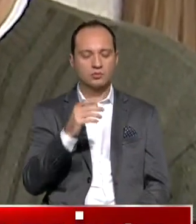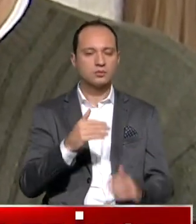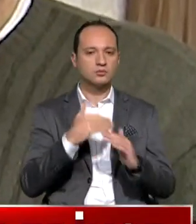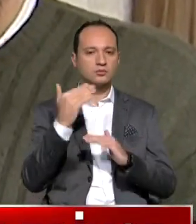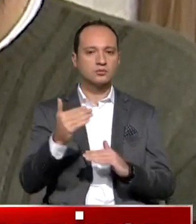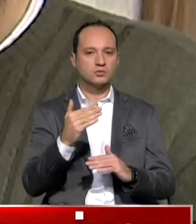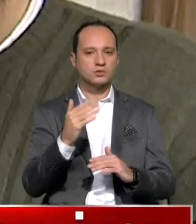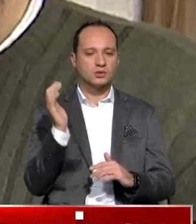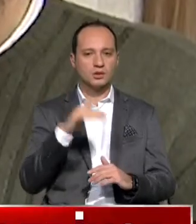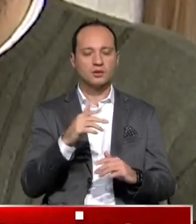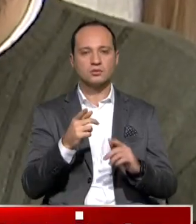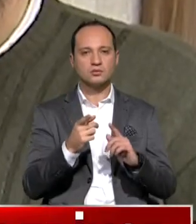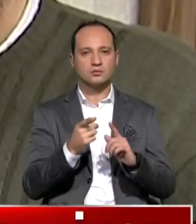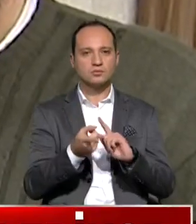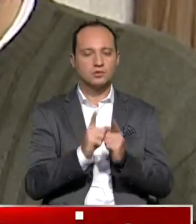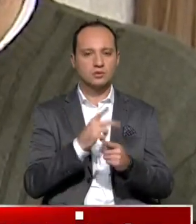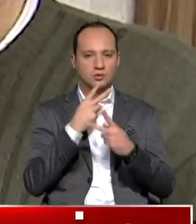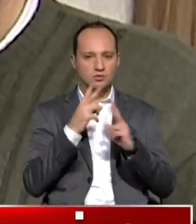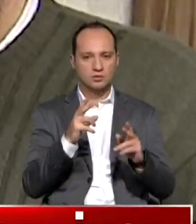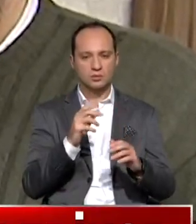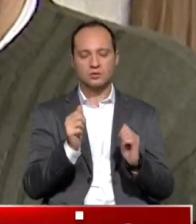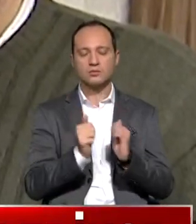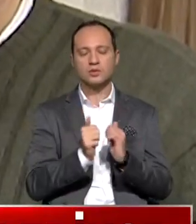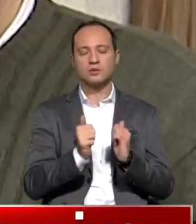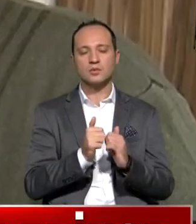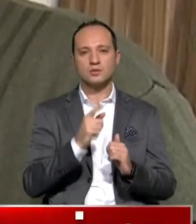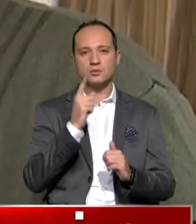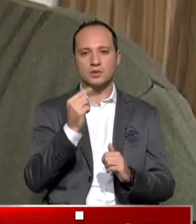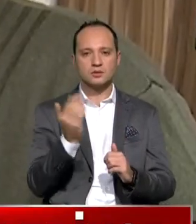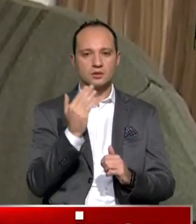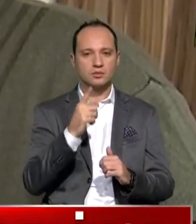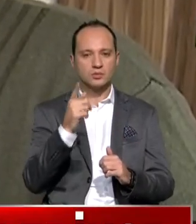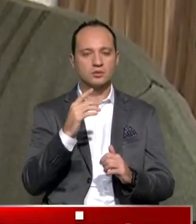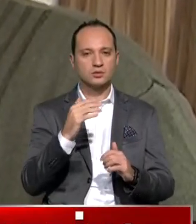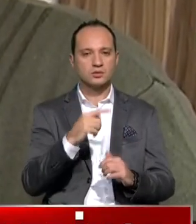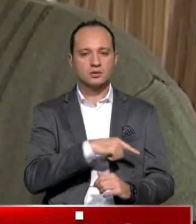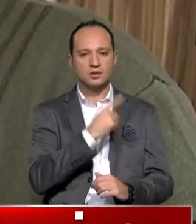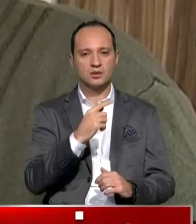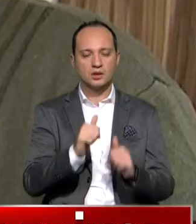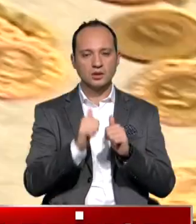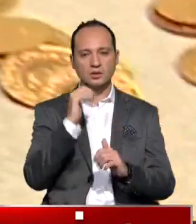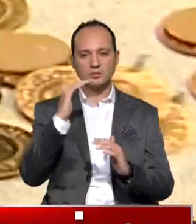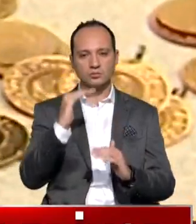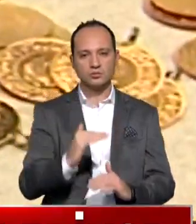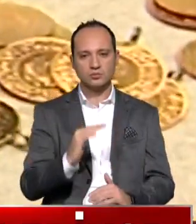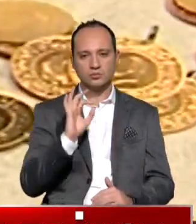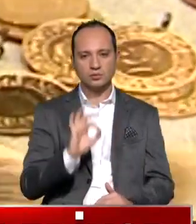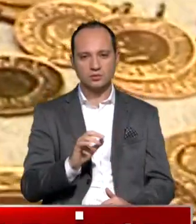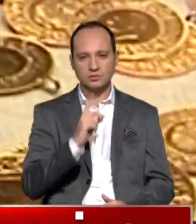sonra gelen çeşitli açıklamalarla birlikte biraz daha bu seviyelerden geriye doğru çekildi.